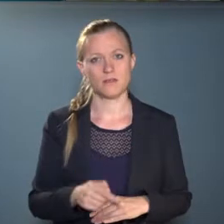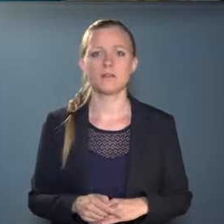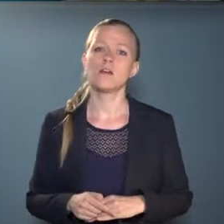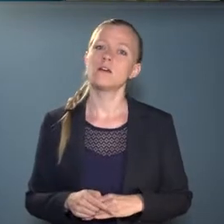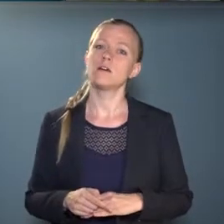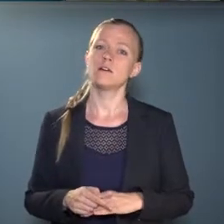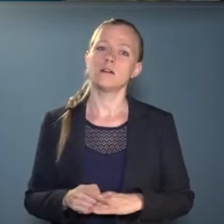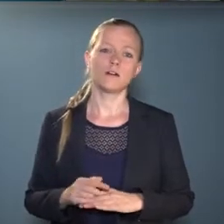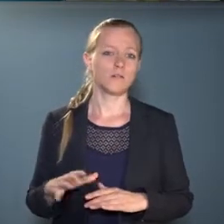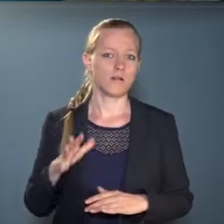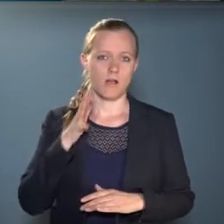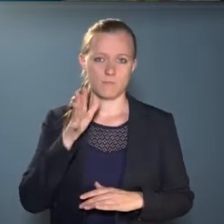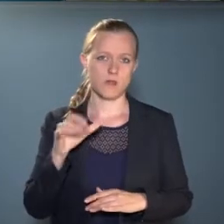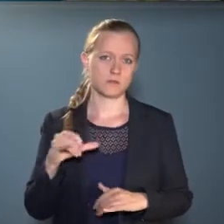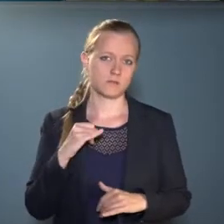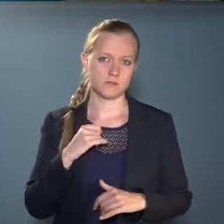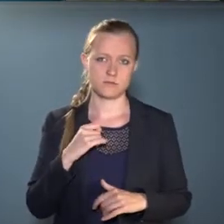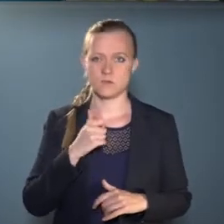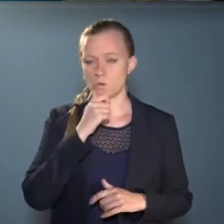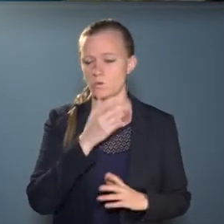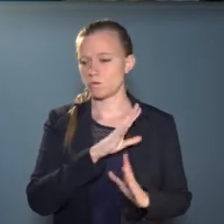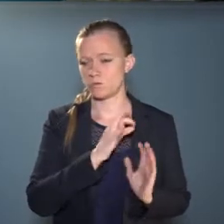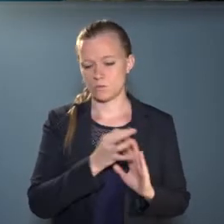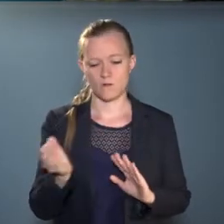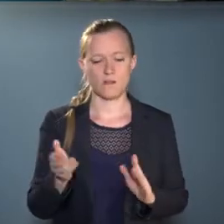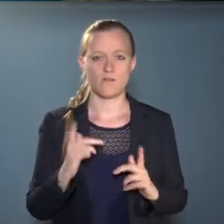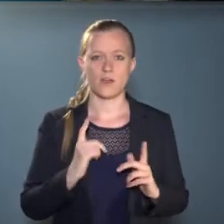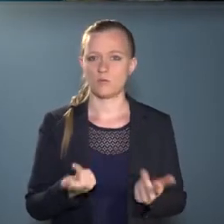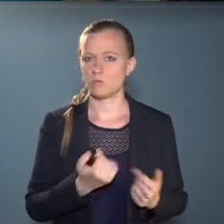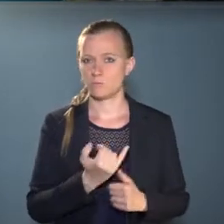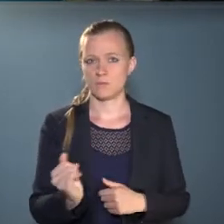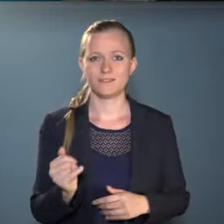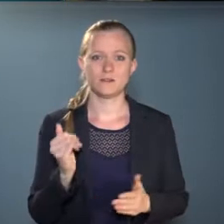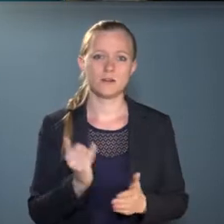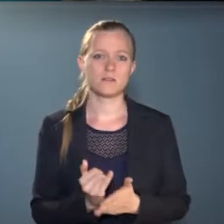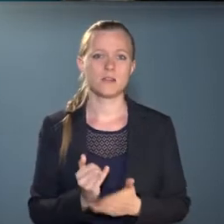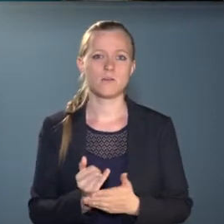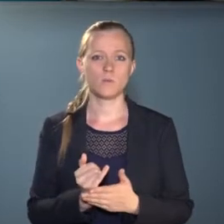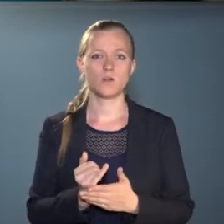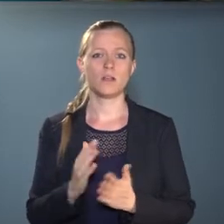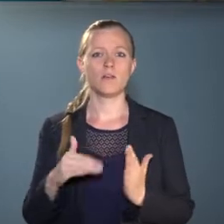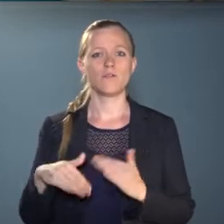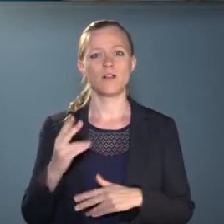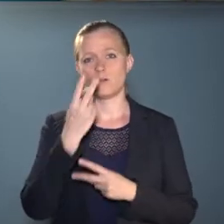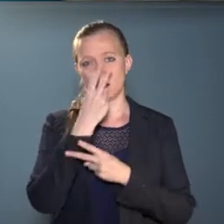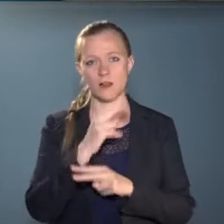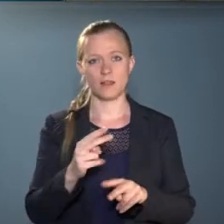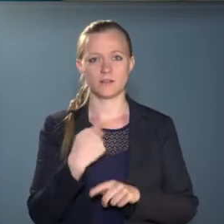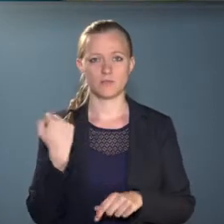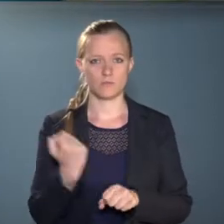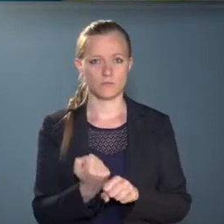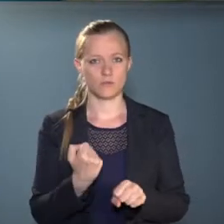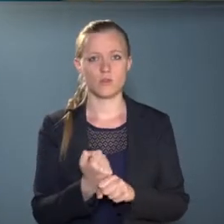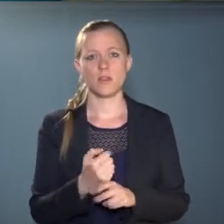gyakorlatilag kamaszkortól várunk mindenkit, hisz igazából ugye a felnőtt ellátást végzünk, de a